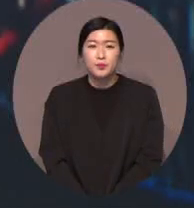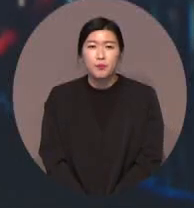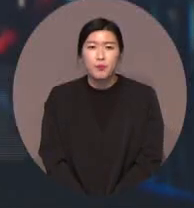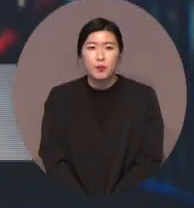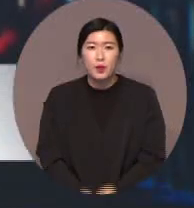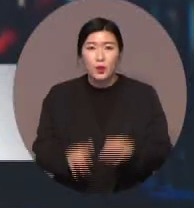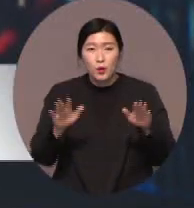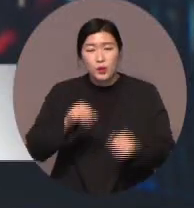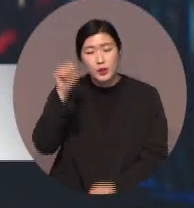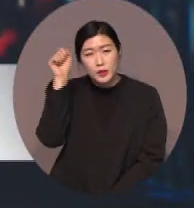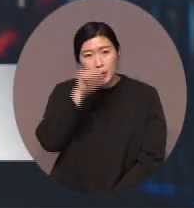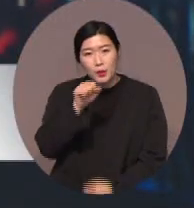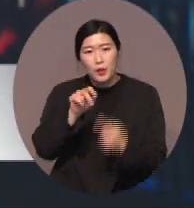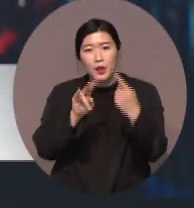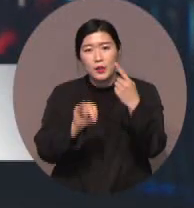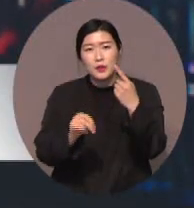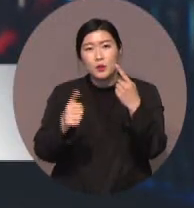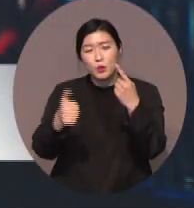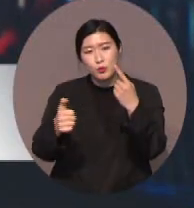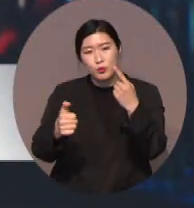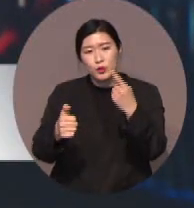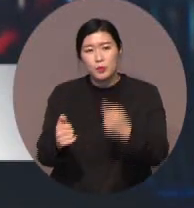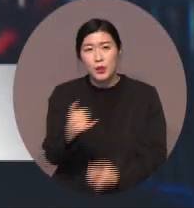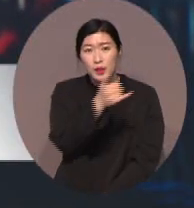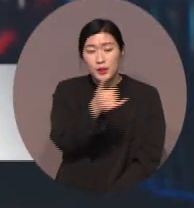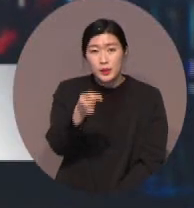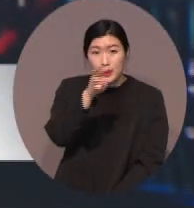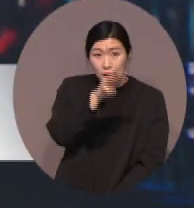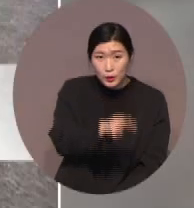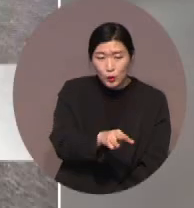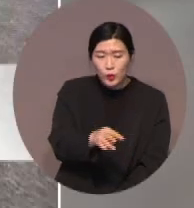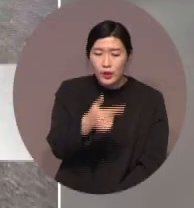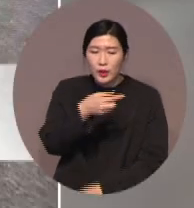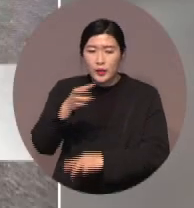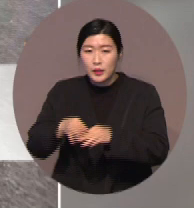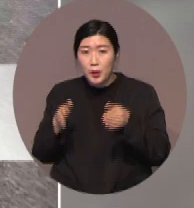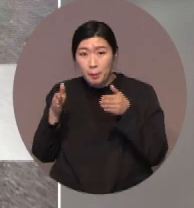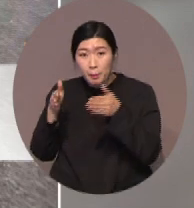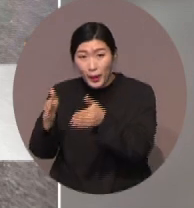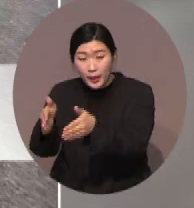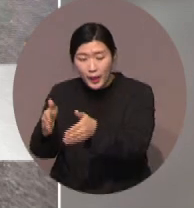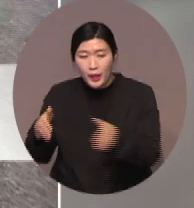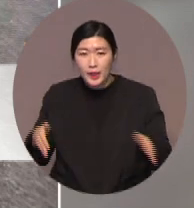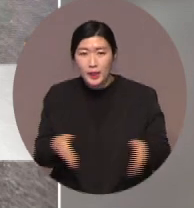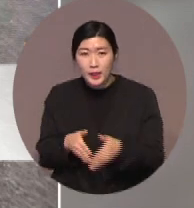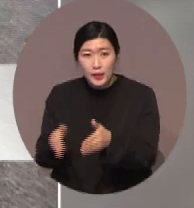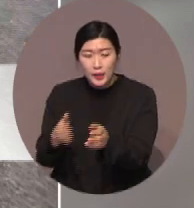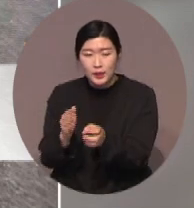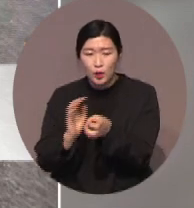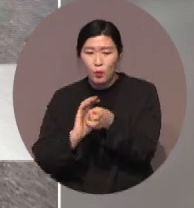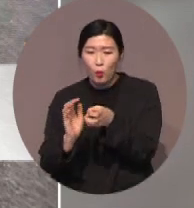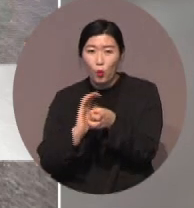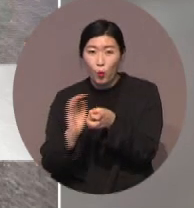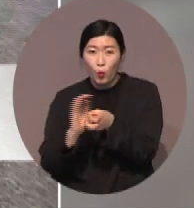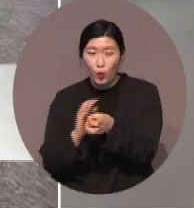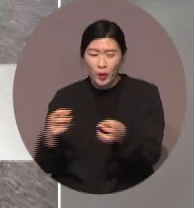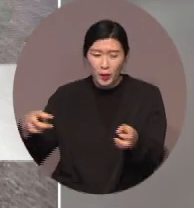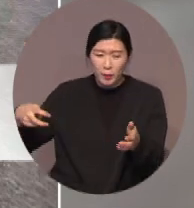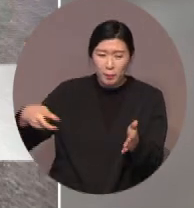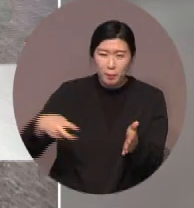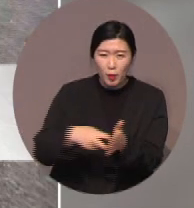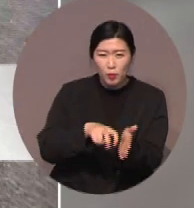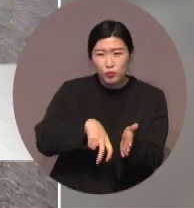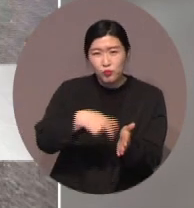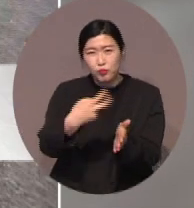오늘 새벽 1시 50분쯤 세종시 금남면 대전방면 BRT 도로에서 승합차 1대가 중앙 골리대를